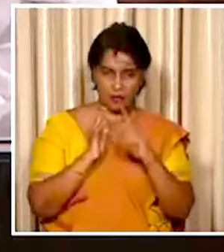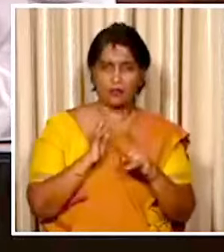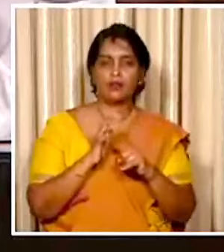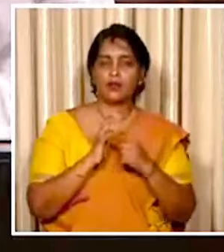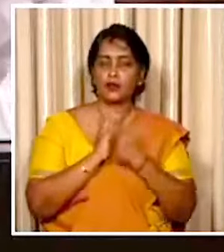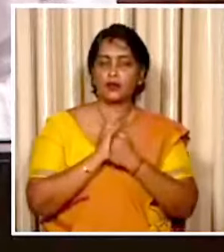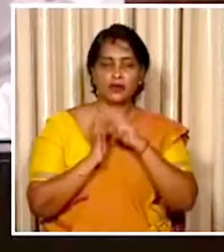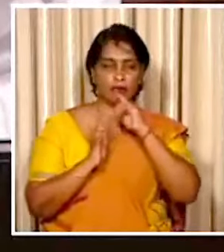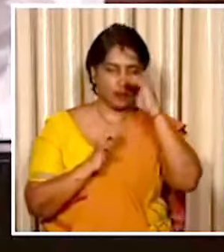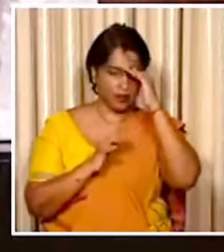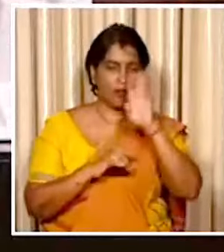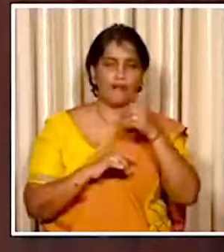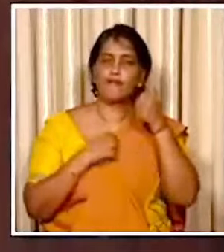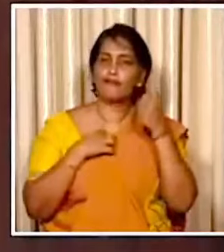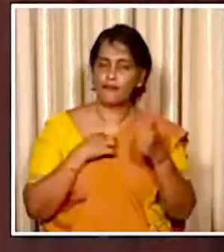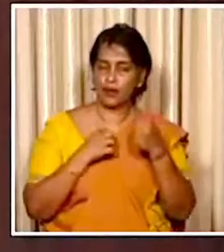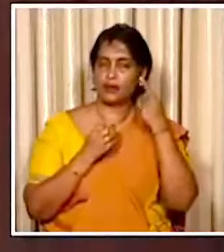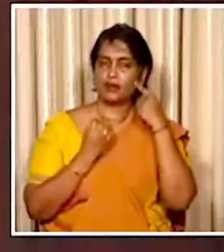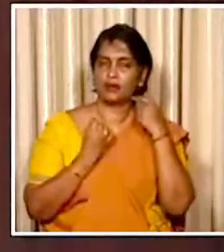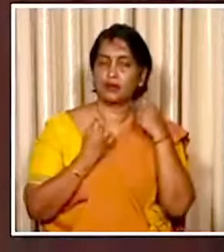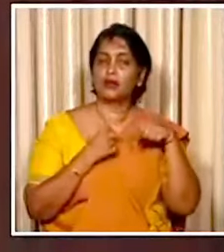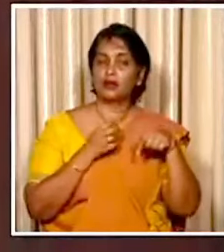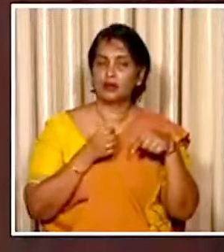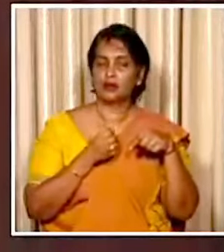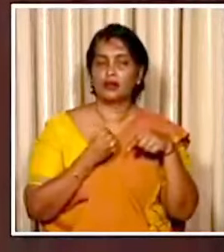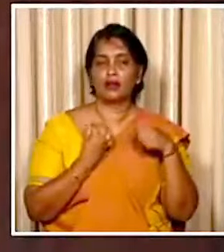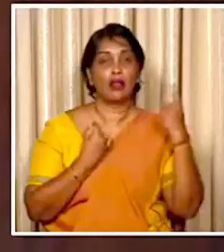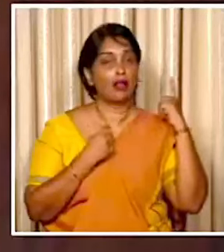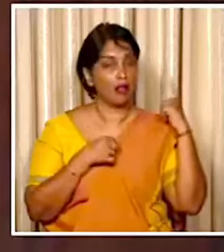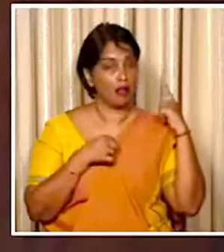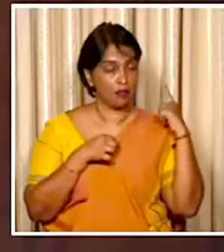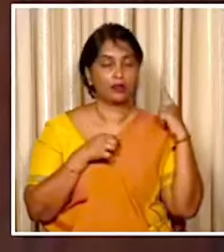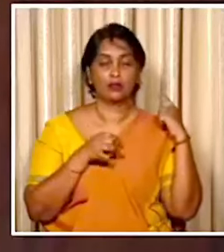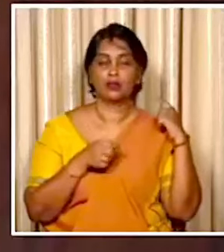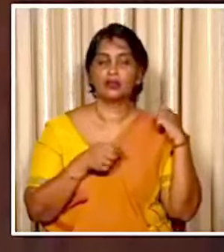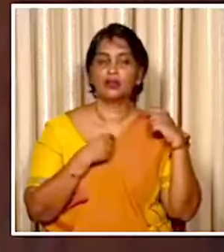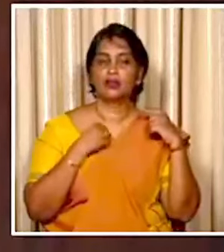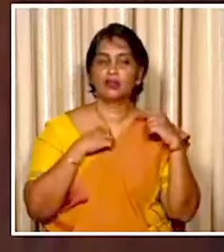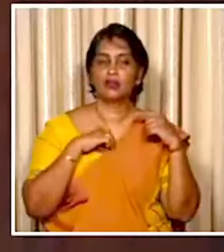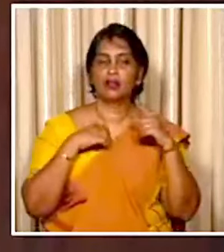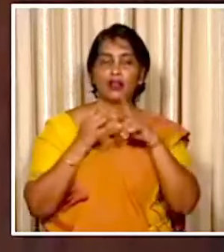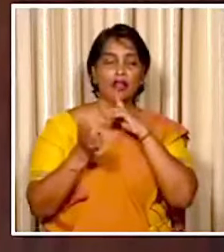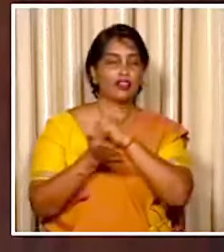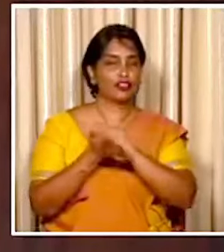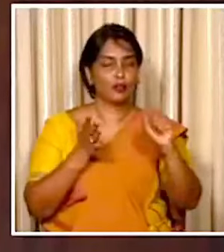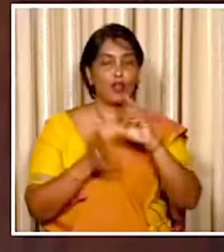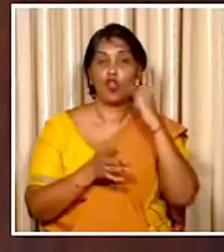ගරු කතානායකතුමනි, ඉතාම වැදගත් කාරණයක්. දැන් අපේ හමුදාවෙන් විශ්‍රාම ගිය අය